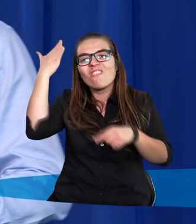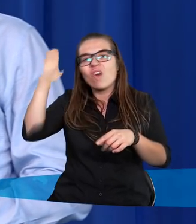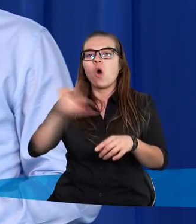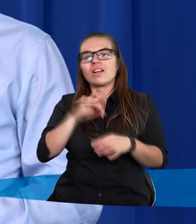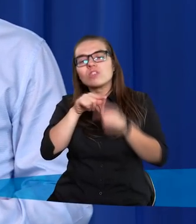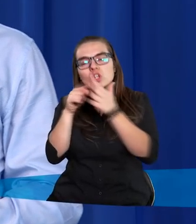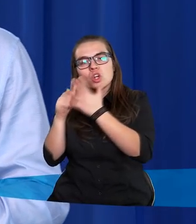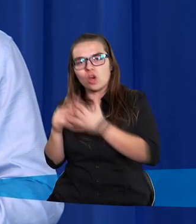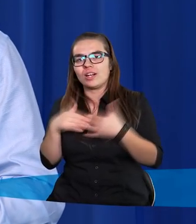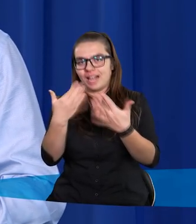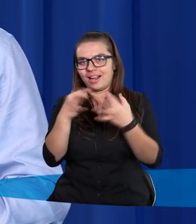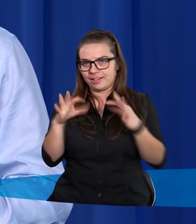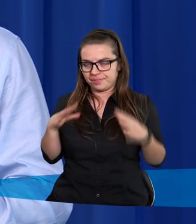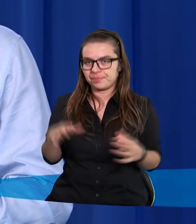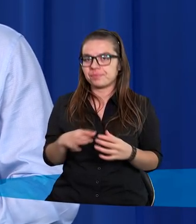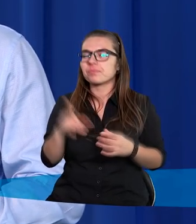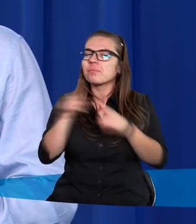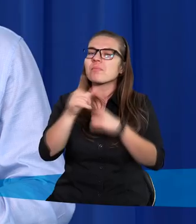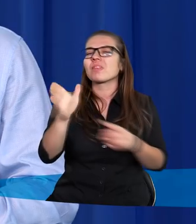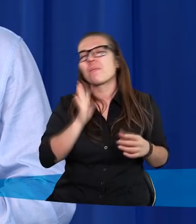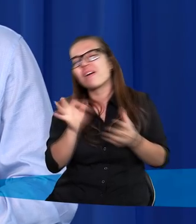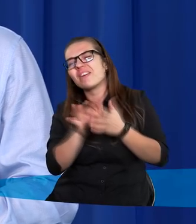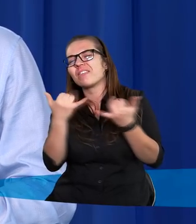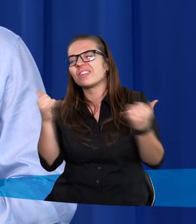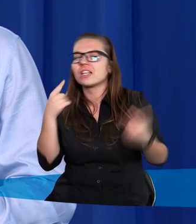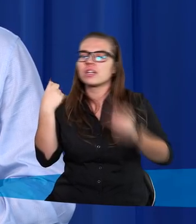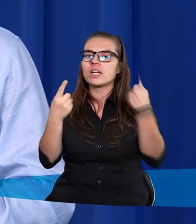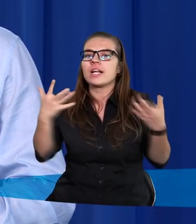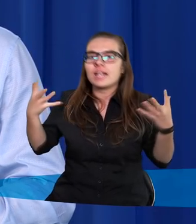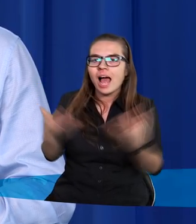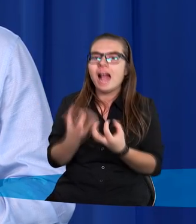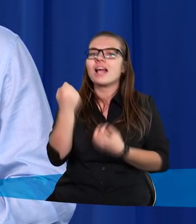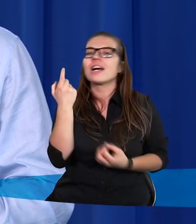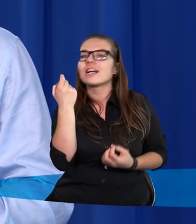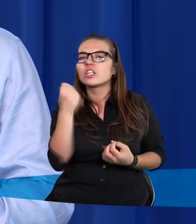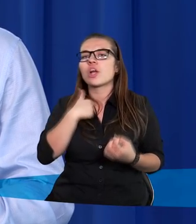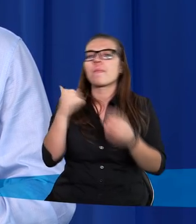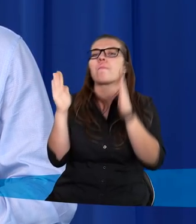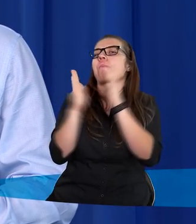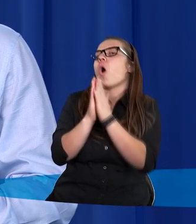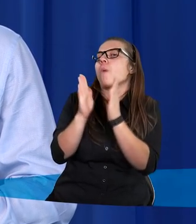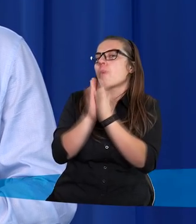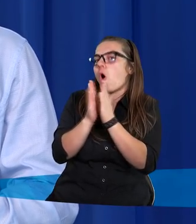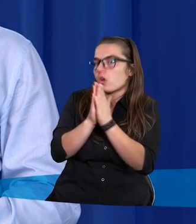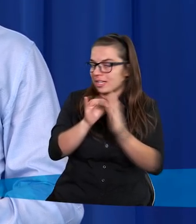razu taki szalony dzień przeżywałem i w pewnym momencie znalazłem chwilę, żeby modlić się.